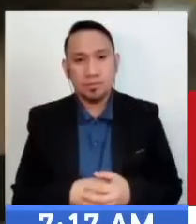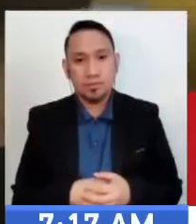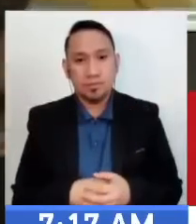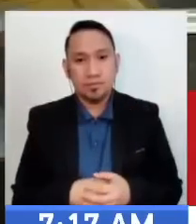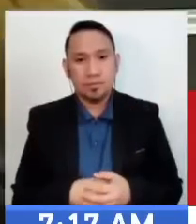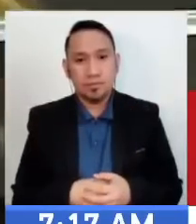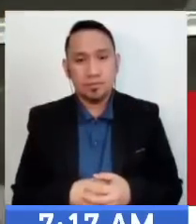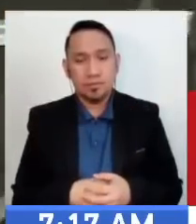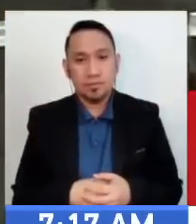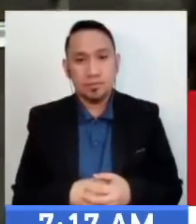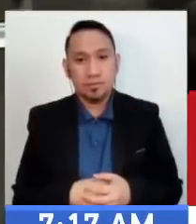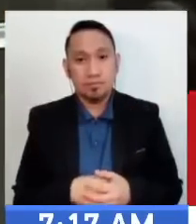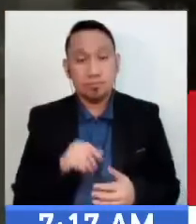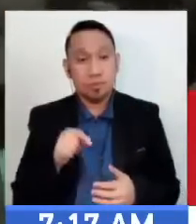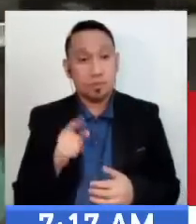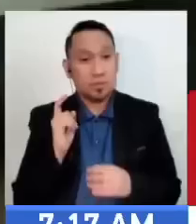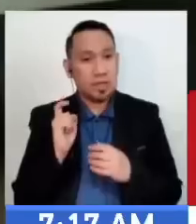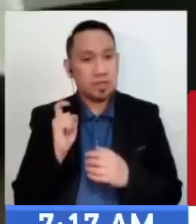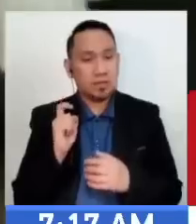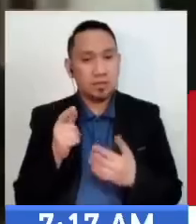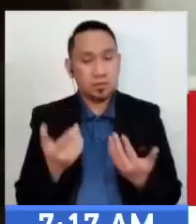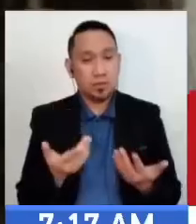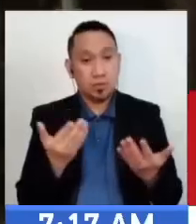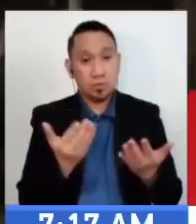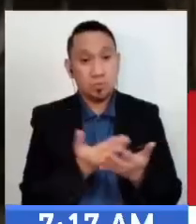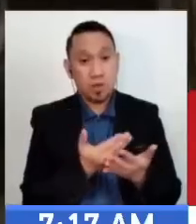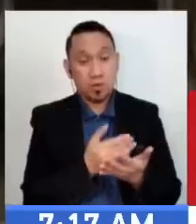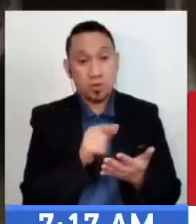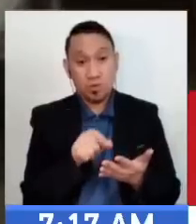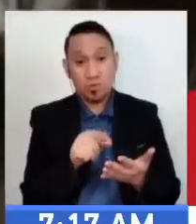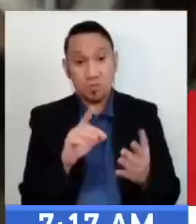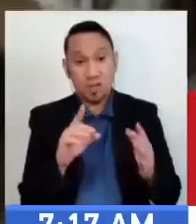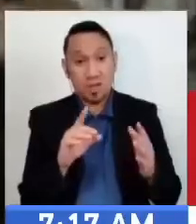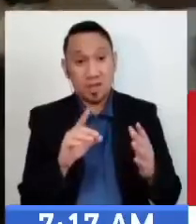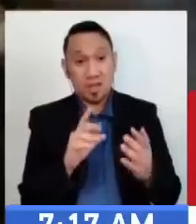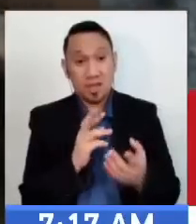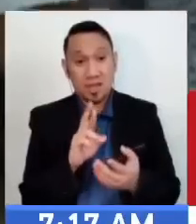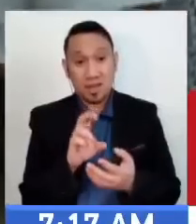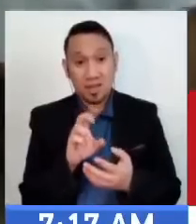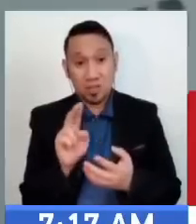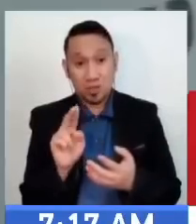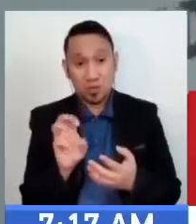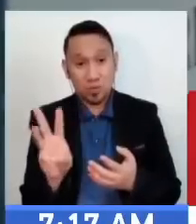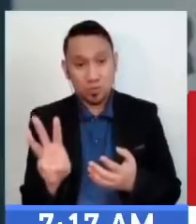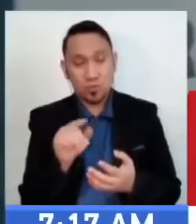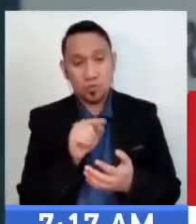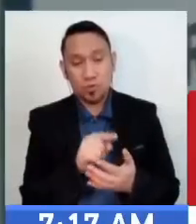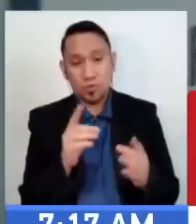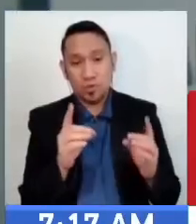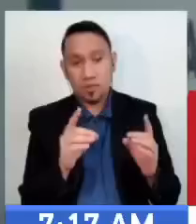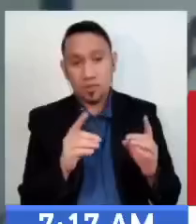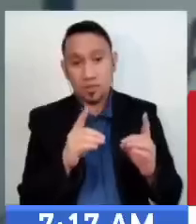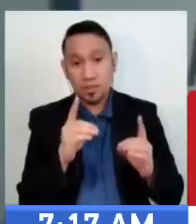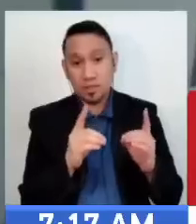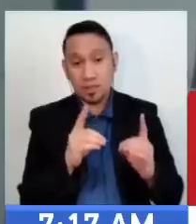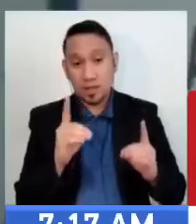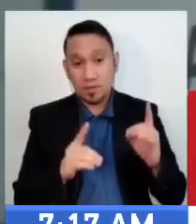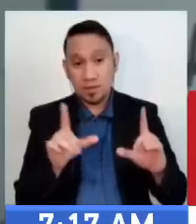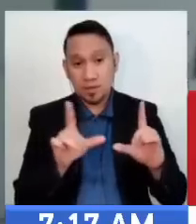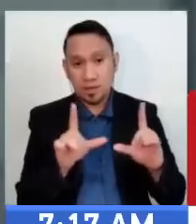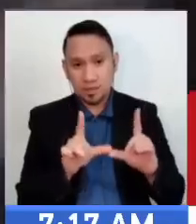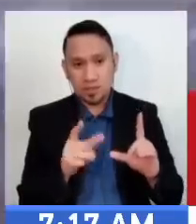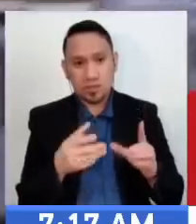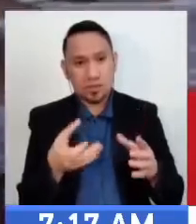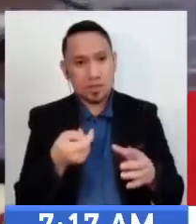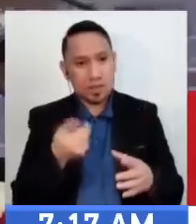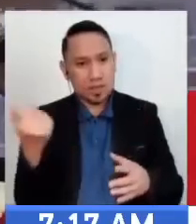Para mapadali ang pag-renew ng driver's license, pinag-aaralan ng Land Transportation Office na alisin na sa requirements ang muling pagkuha ng comprehensive